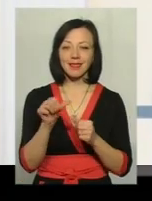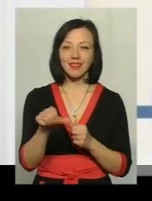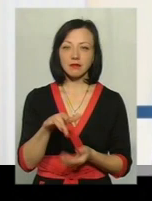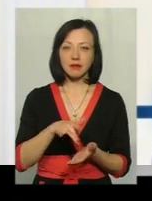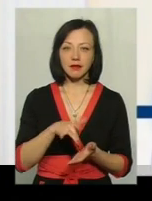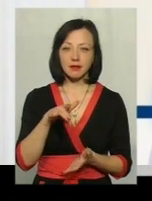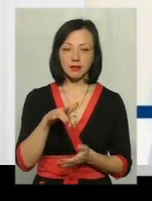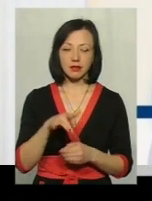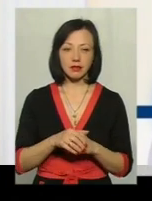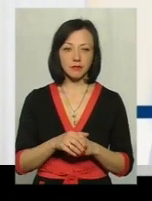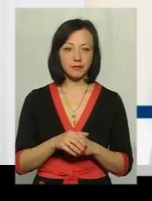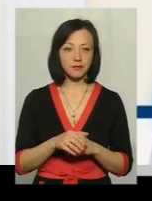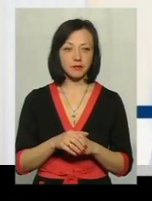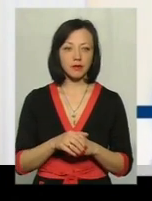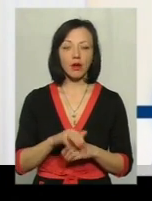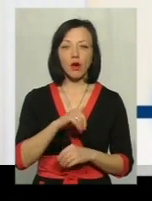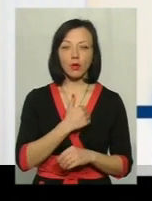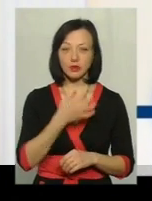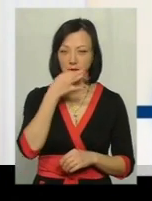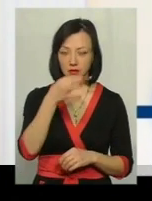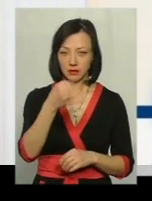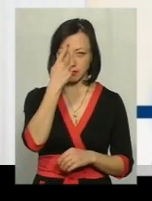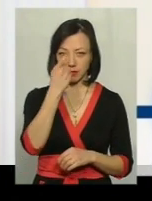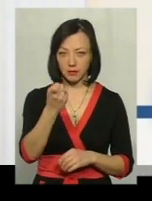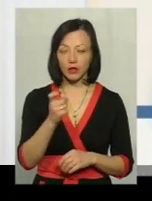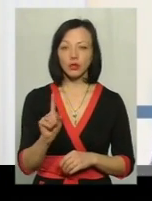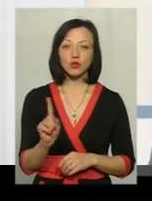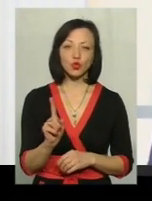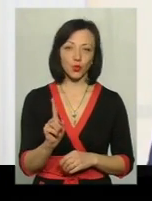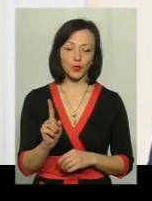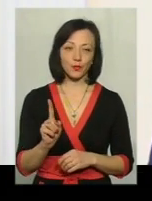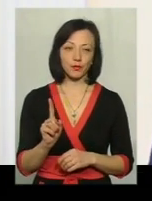децентралізації, то хотів би підкреслити, що